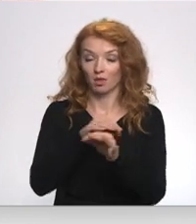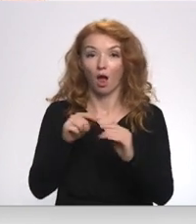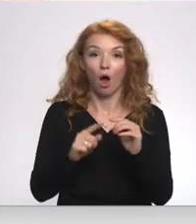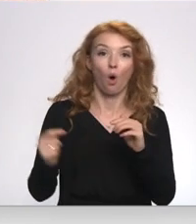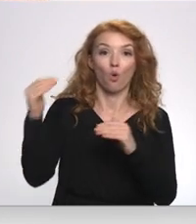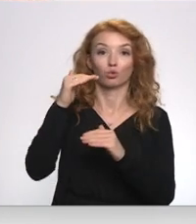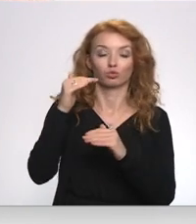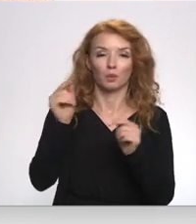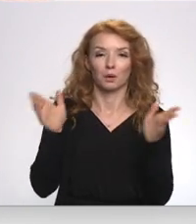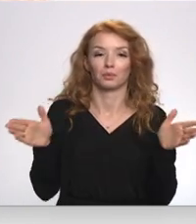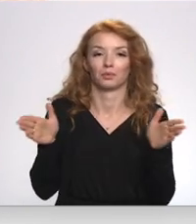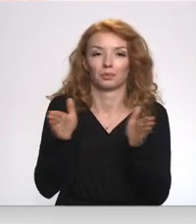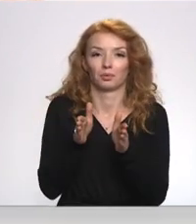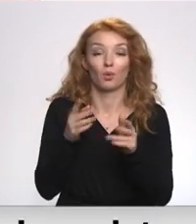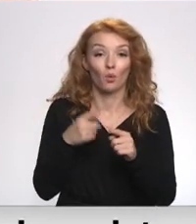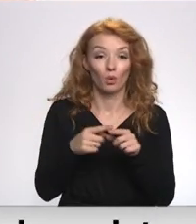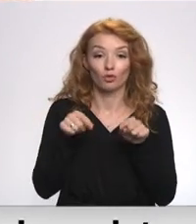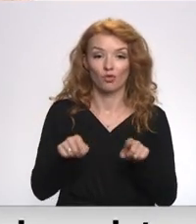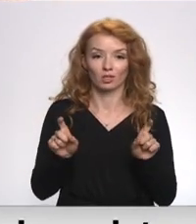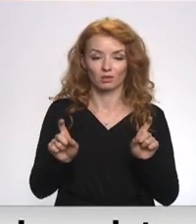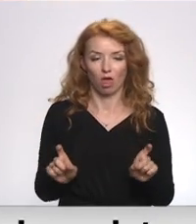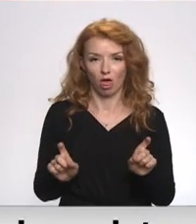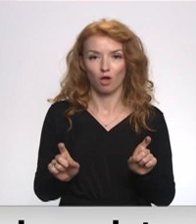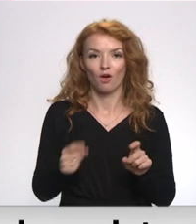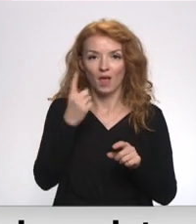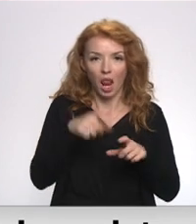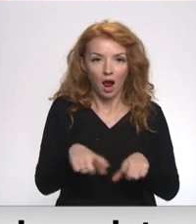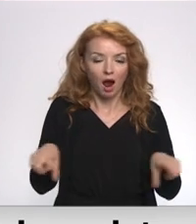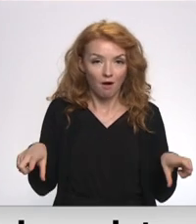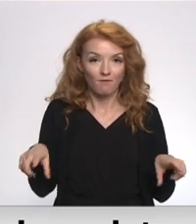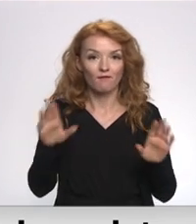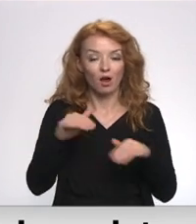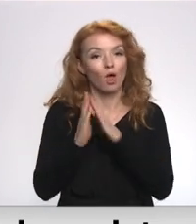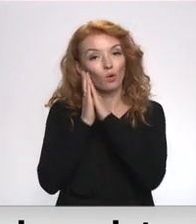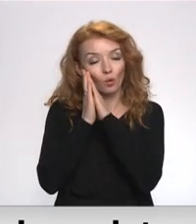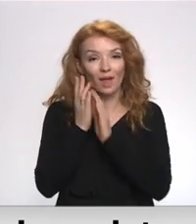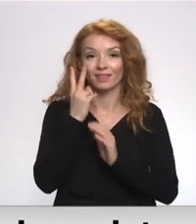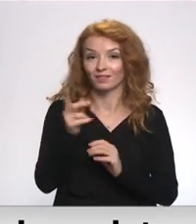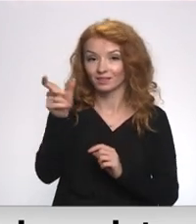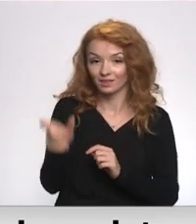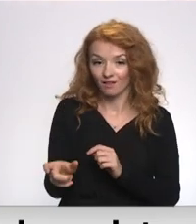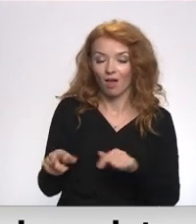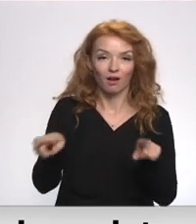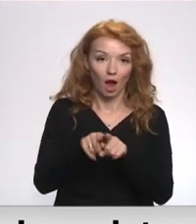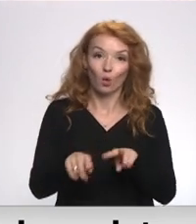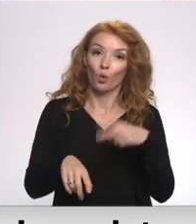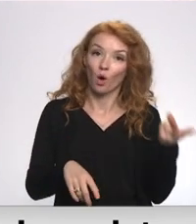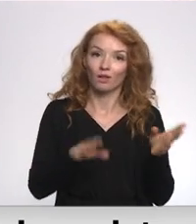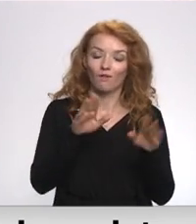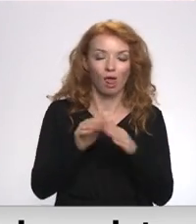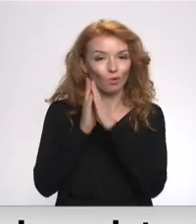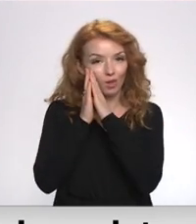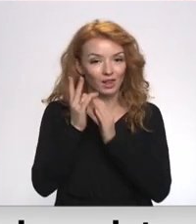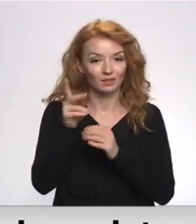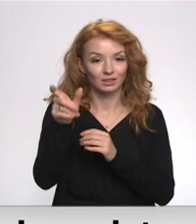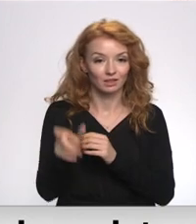augšu tas sašaurinās. Un te es sēžu uz vienas lāviņas, kur varēja sagulēt divi cilvēki, arī uz otras varēja sagulēt